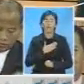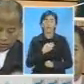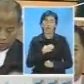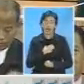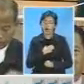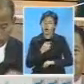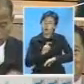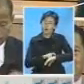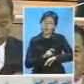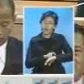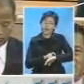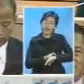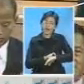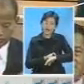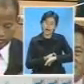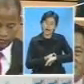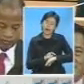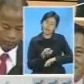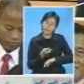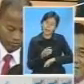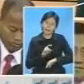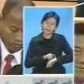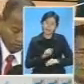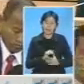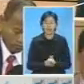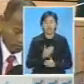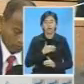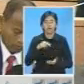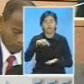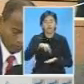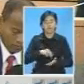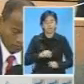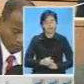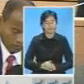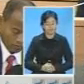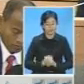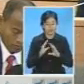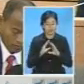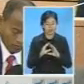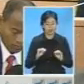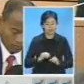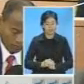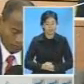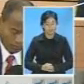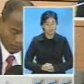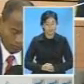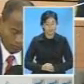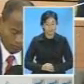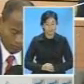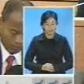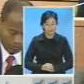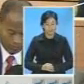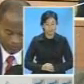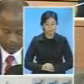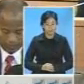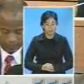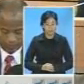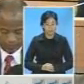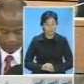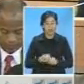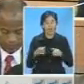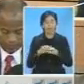ลาสักชั่ววินาทีในการยืนสงบนิ่งเพื่อไว้อาลัยให้กับพ